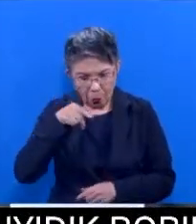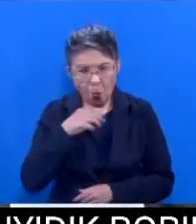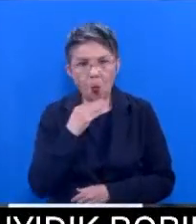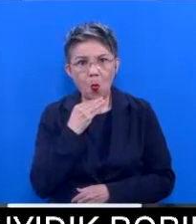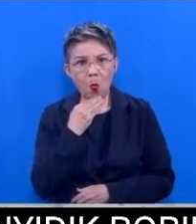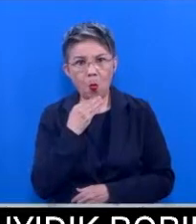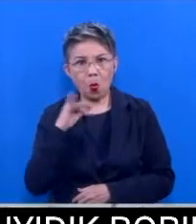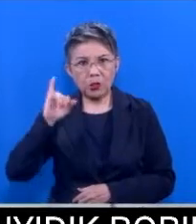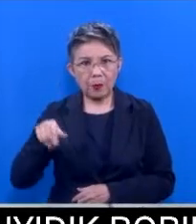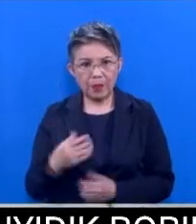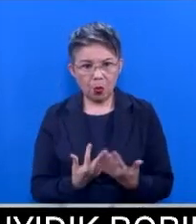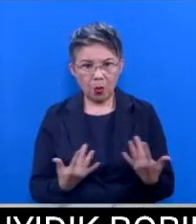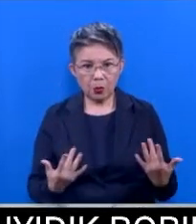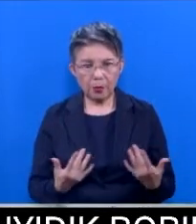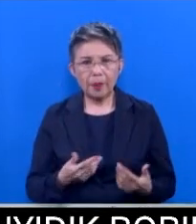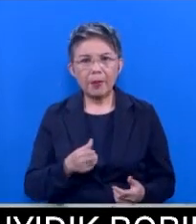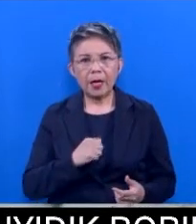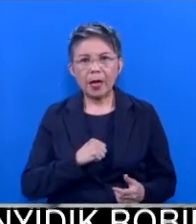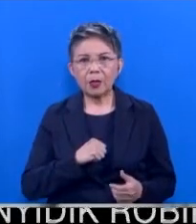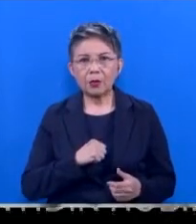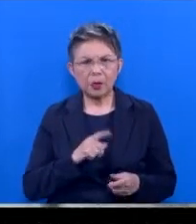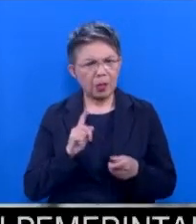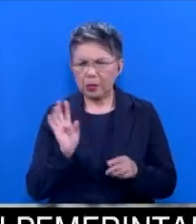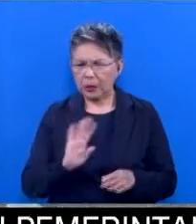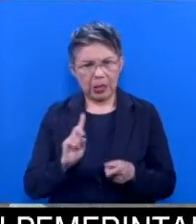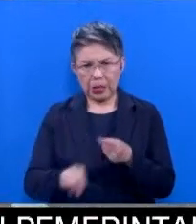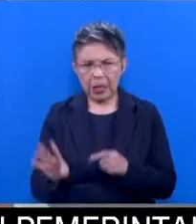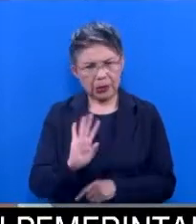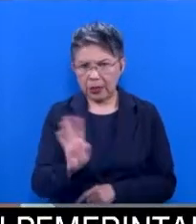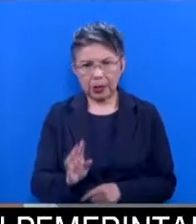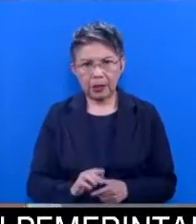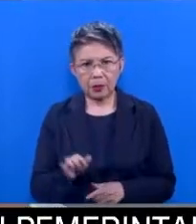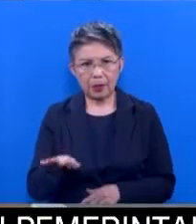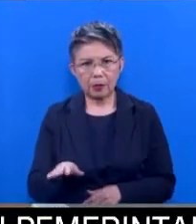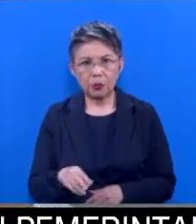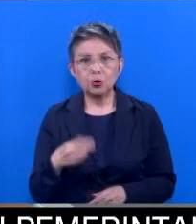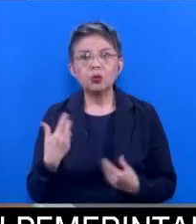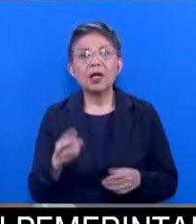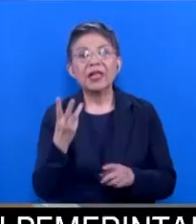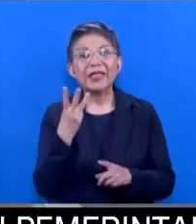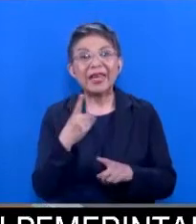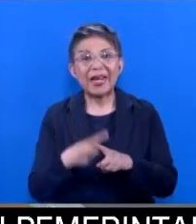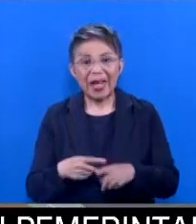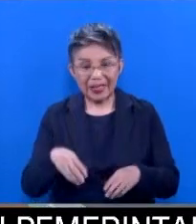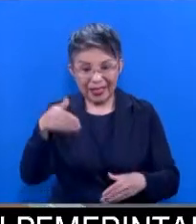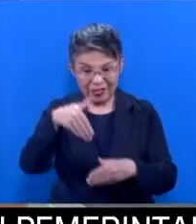baik jamaah maupun warga sekitar mengaku tidak mengenali pelaku. Lantaran sudah ketiga kalinya kotak amal